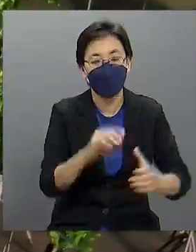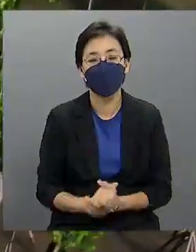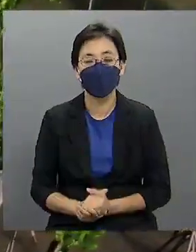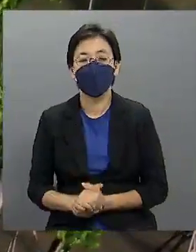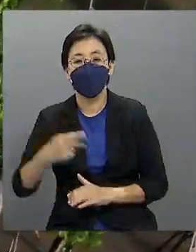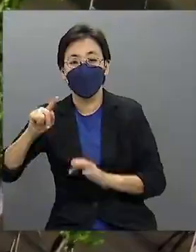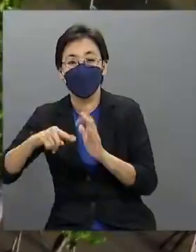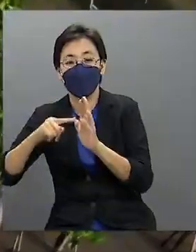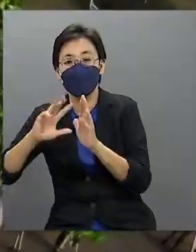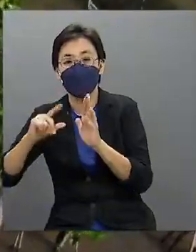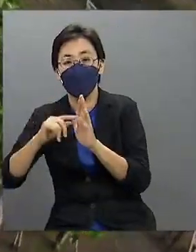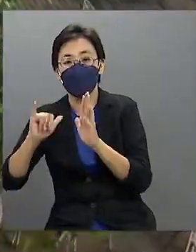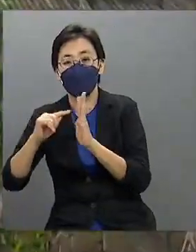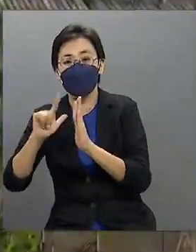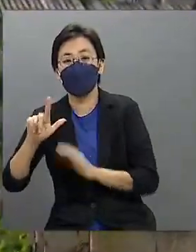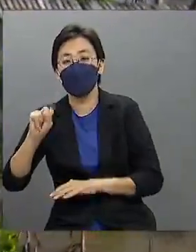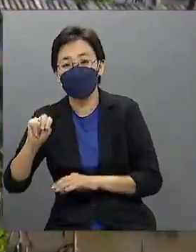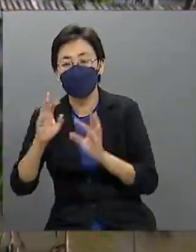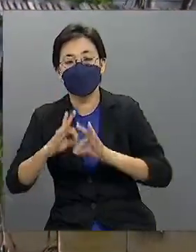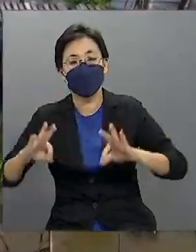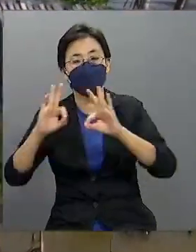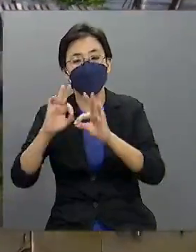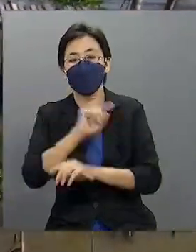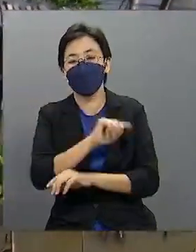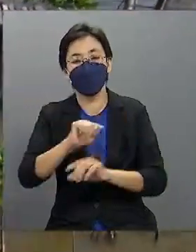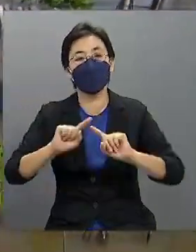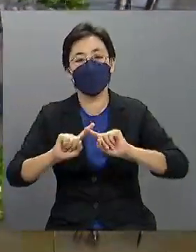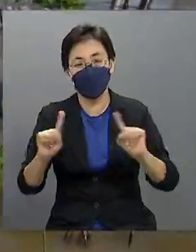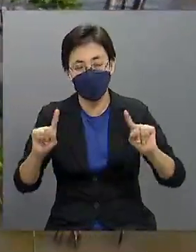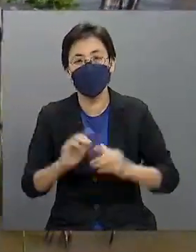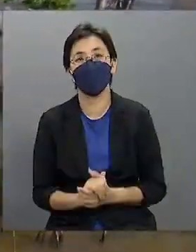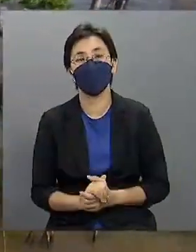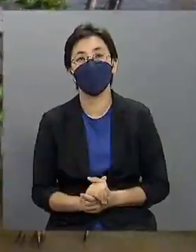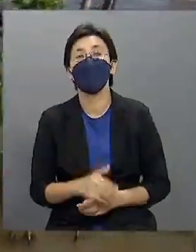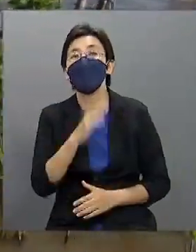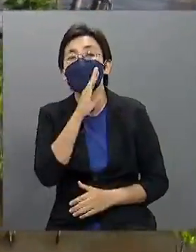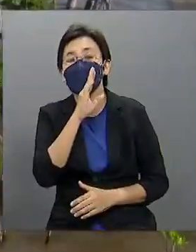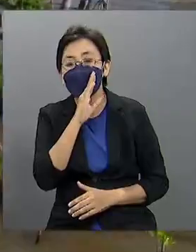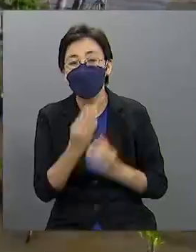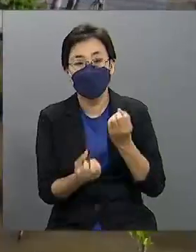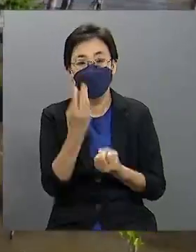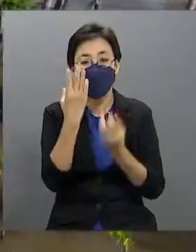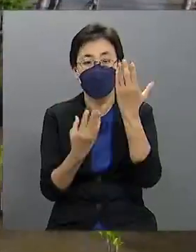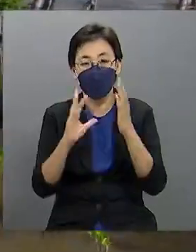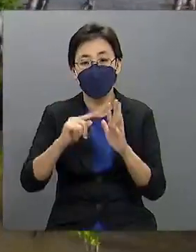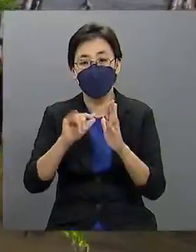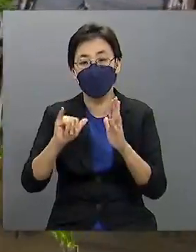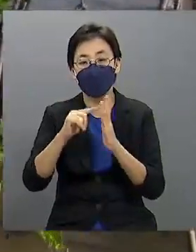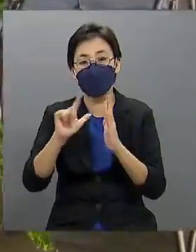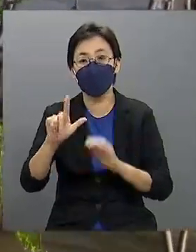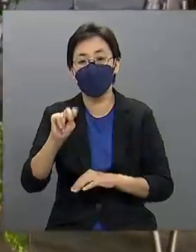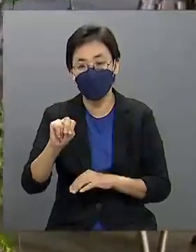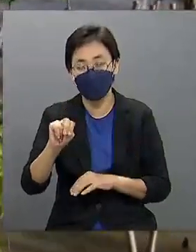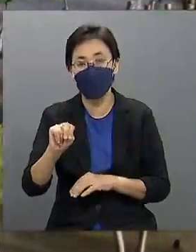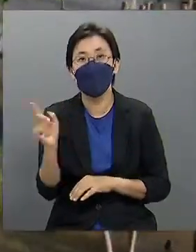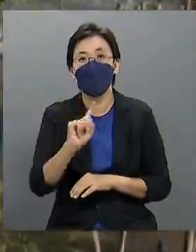นคลแบบป่าชัเรน ถ้ามีหนาแ่น precisaอัดับแรก จะเปแนวปอง